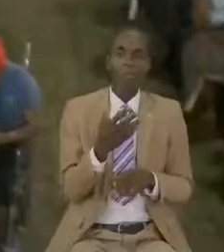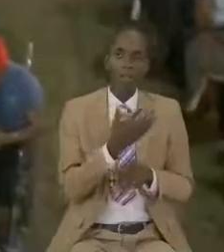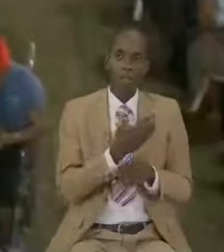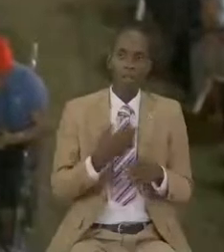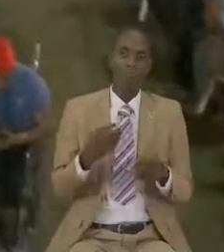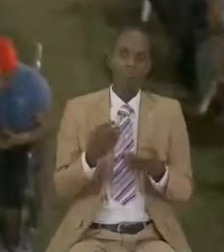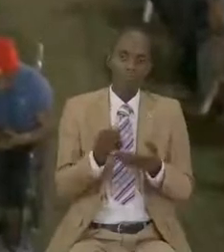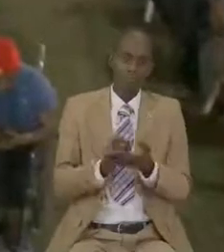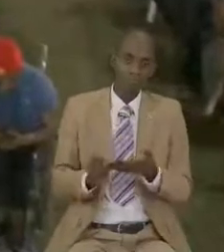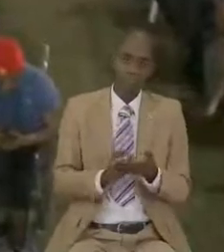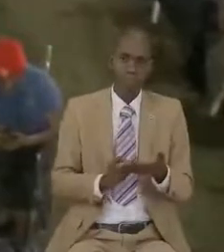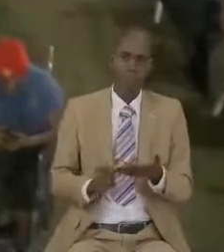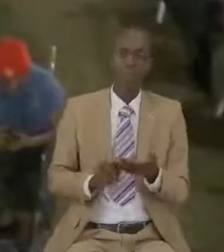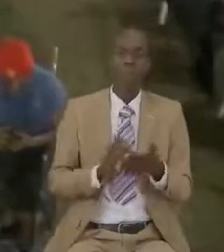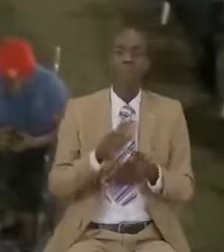d'eux.